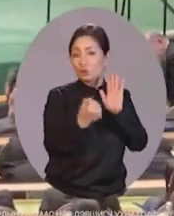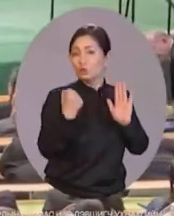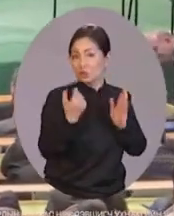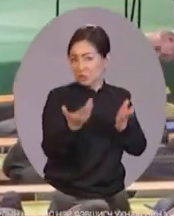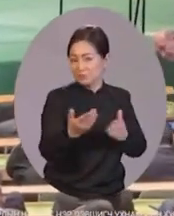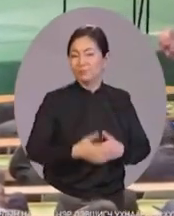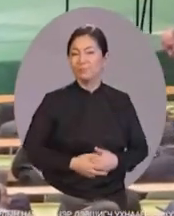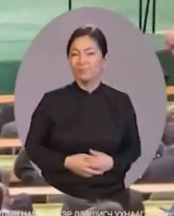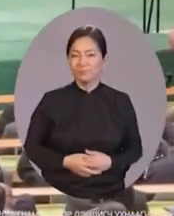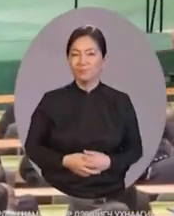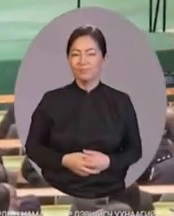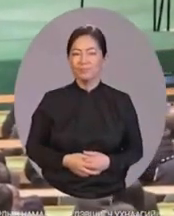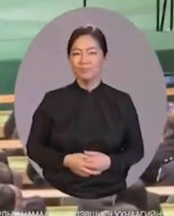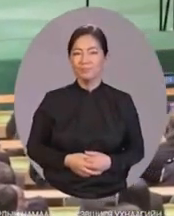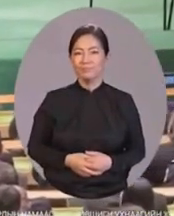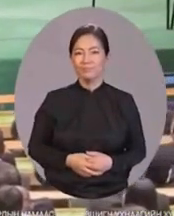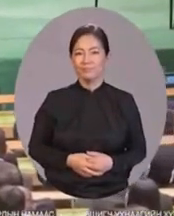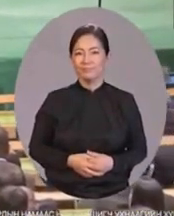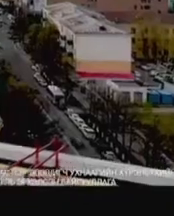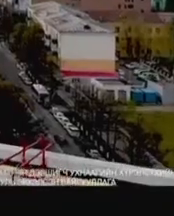чухал нөлөө үзүүлж чадна.